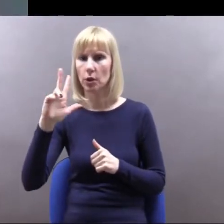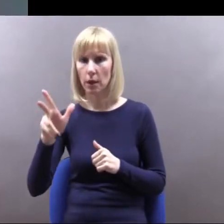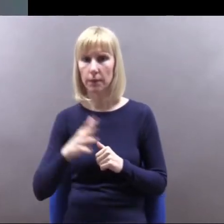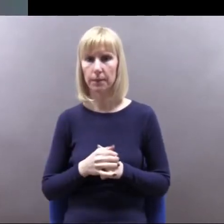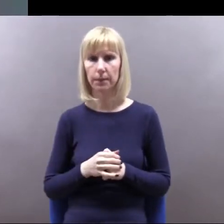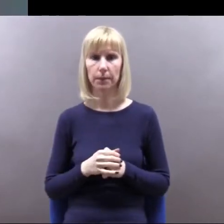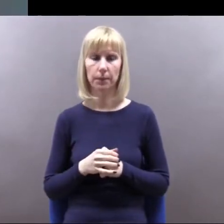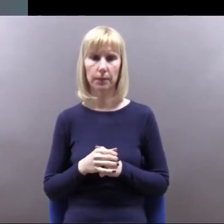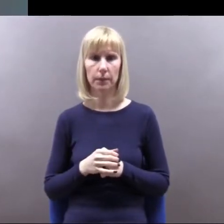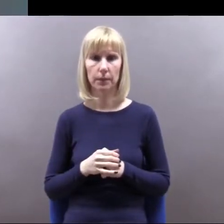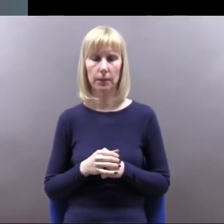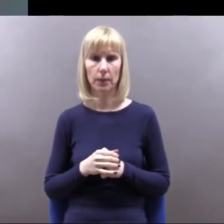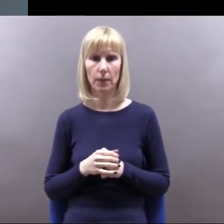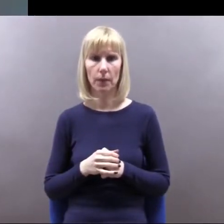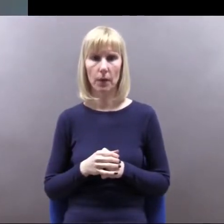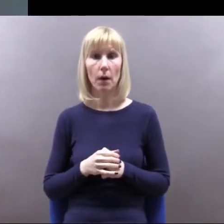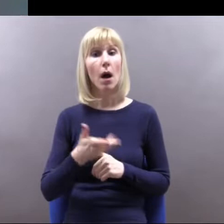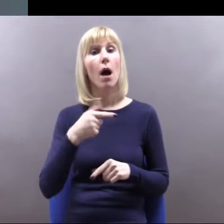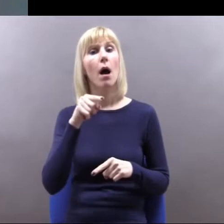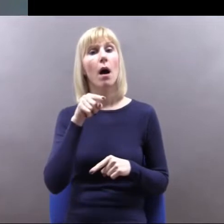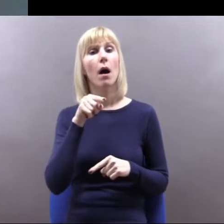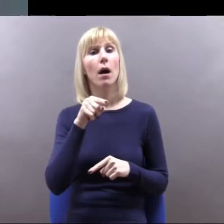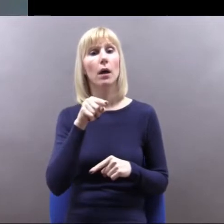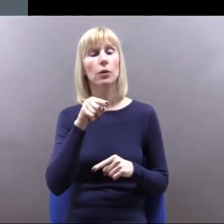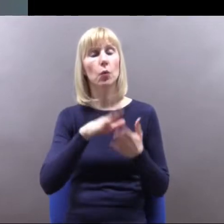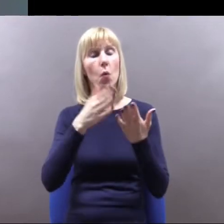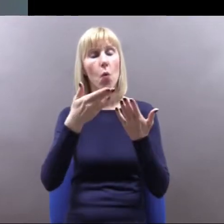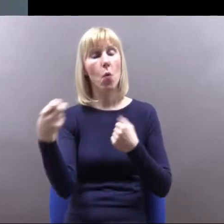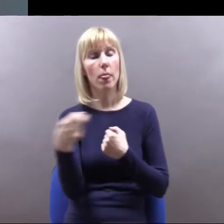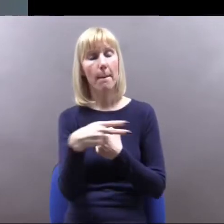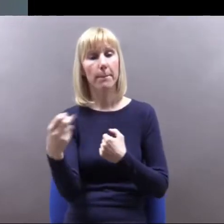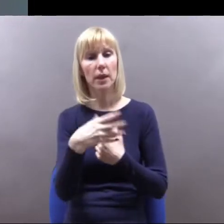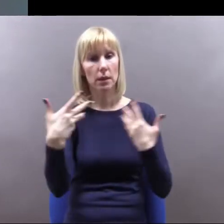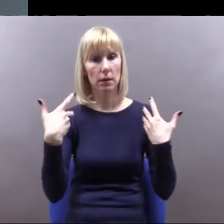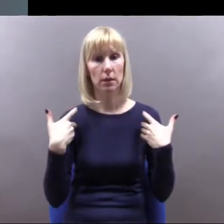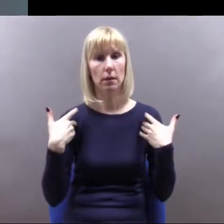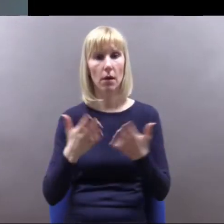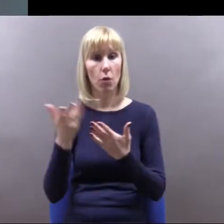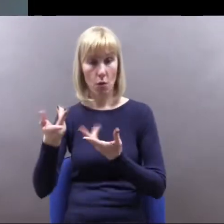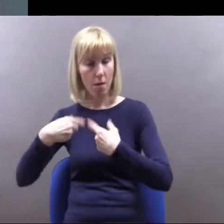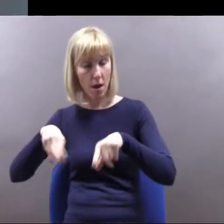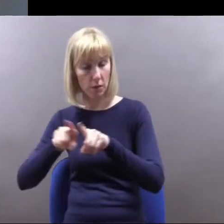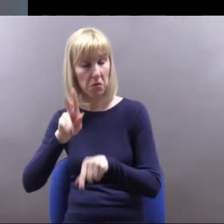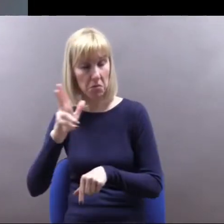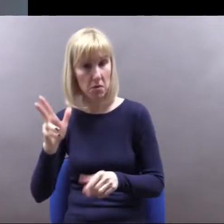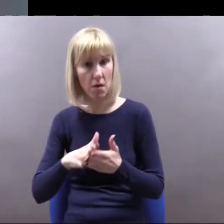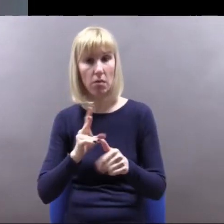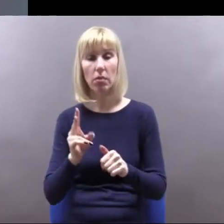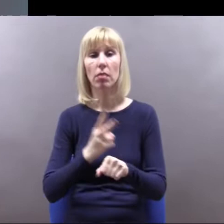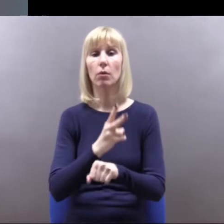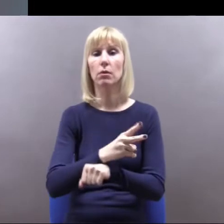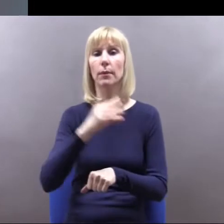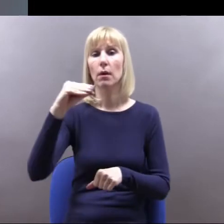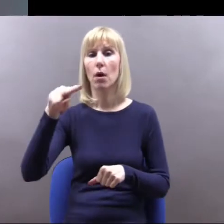oraz spotkanie jest wyposażone w napisy na żywo, które realizują dostępni